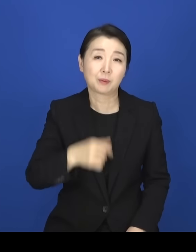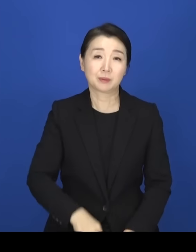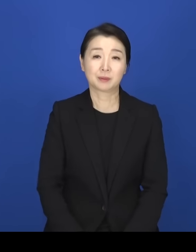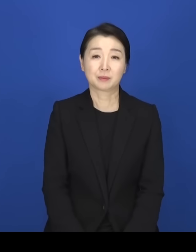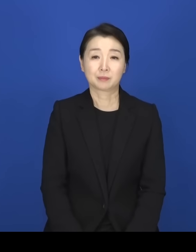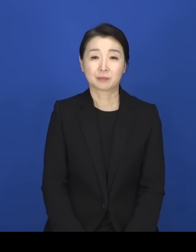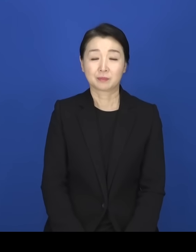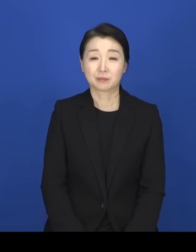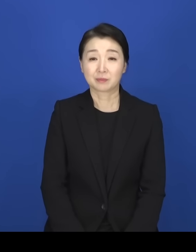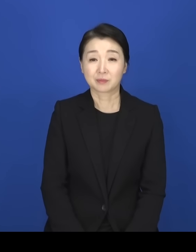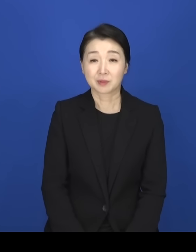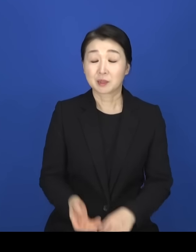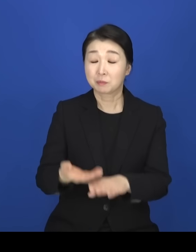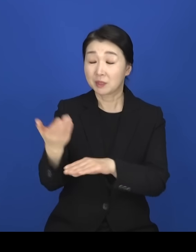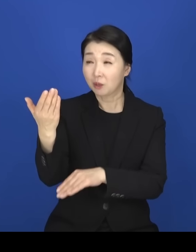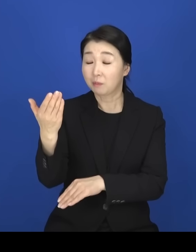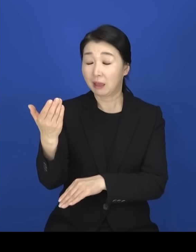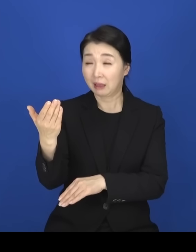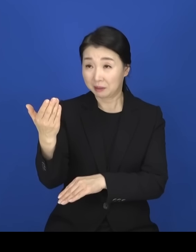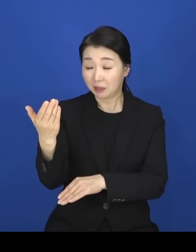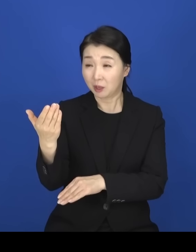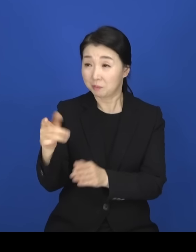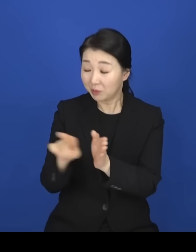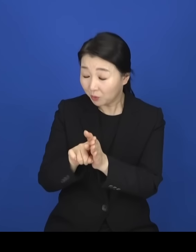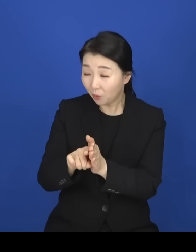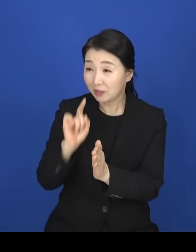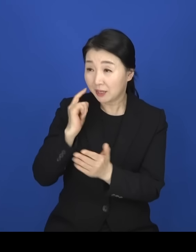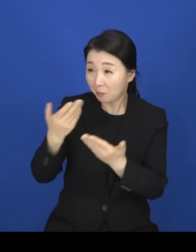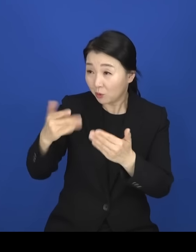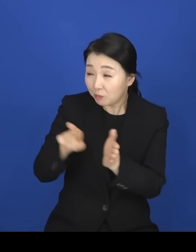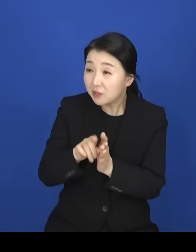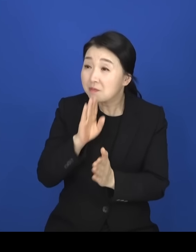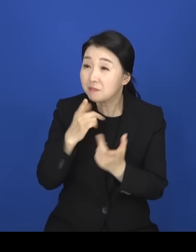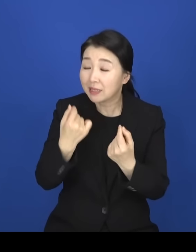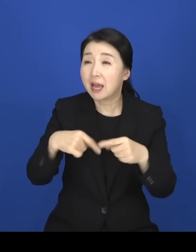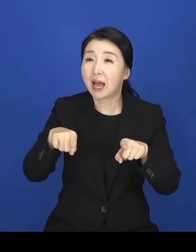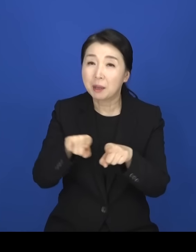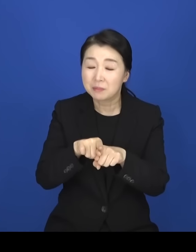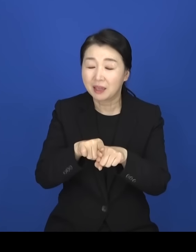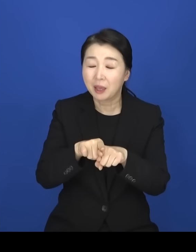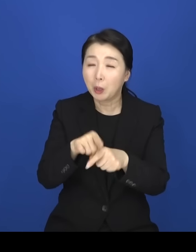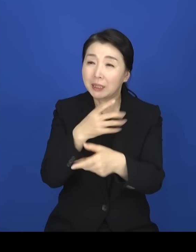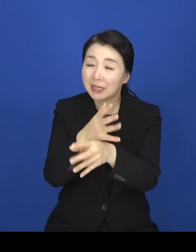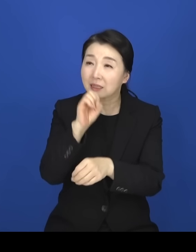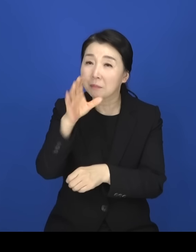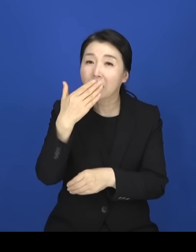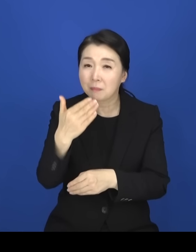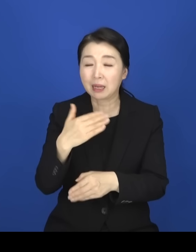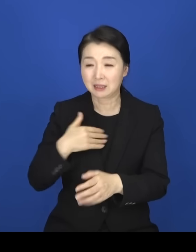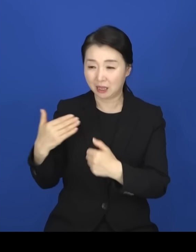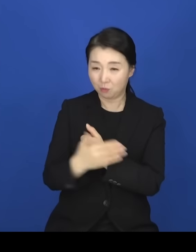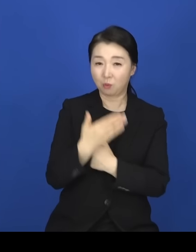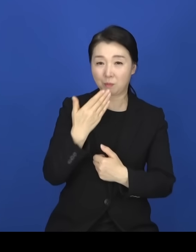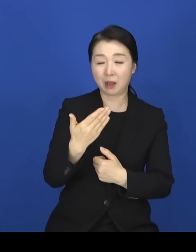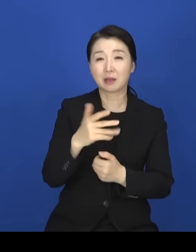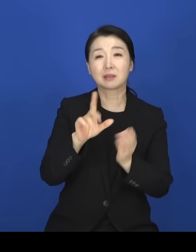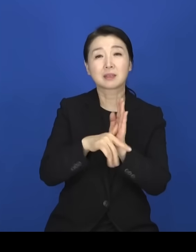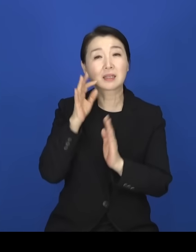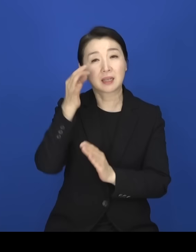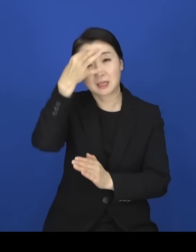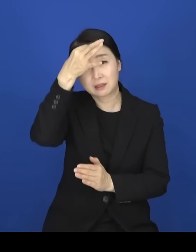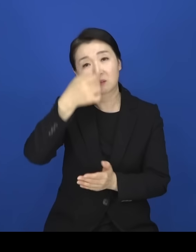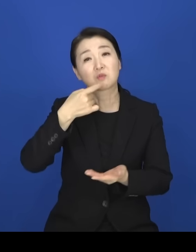근데 그런 든든한 선배들, 이 선배가 나를 좀 예뻐한다는 믿음이 있으면 같이 던지게 되니까 보호막이 되니까 이제 예능을 쉽게 할 수 있죠. 네.